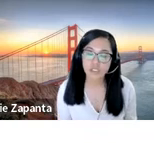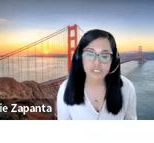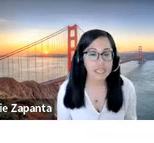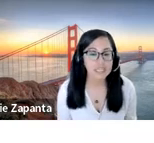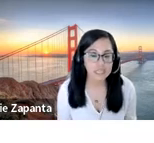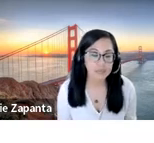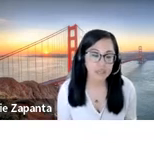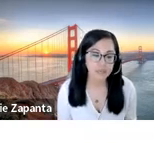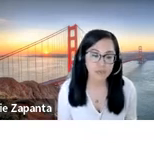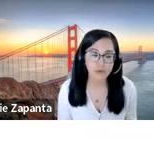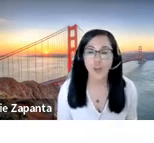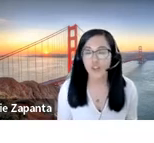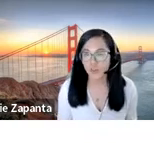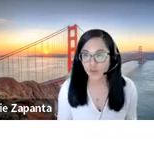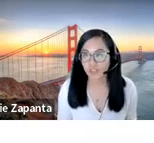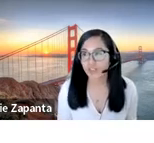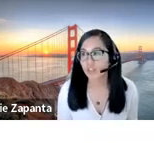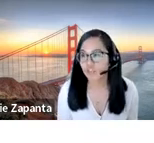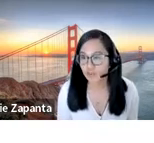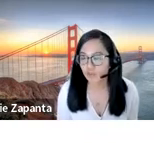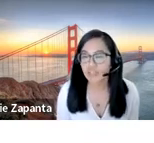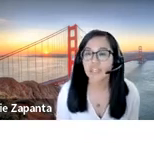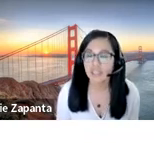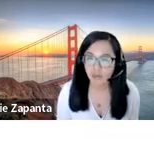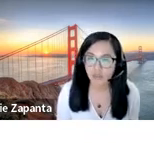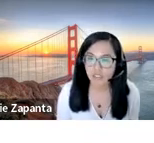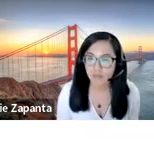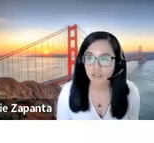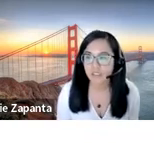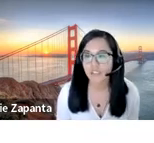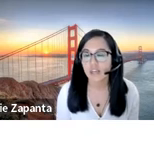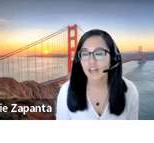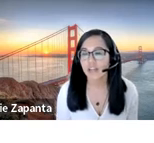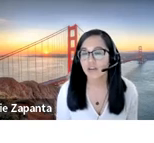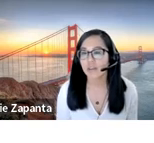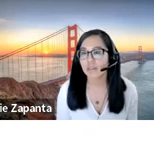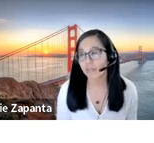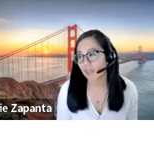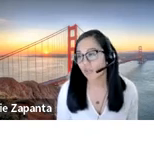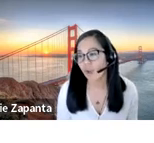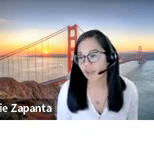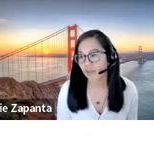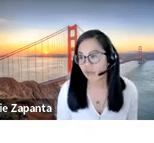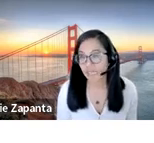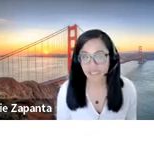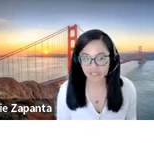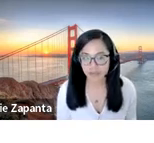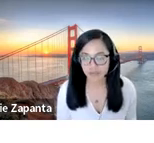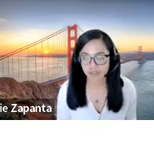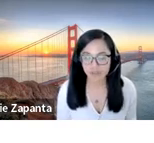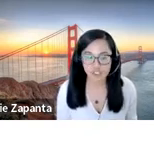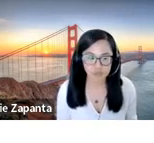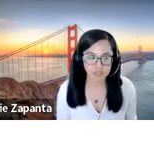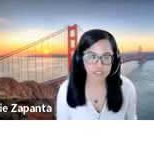the students can get paid for the work that they do in their work experience and get paid while they're gaining